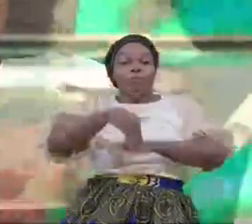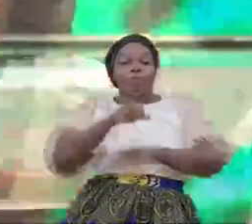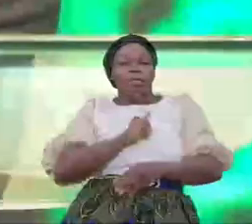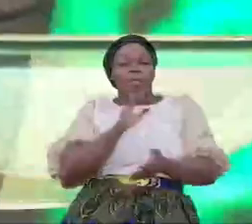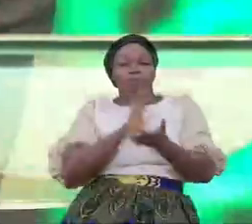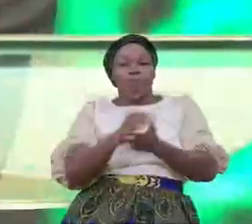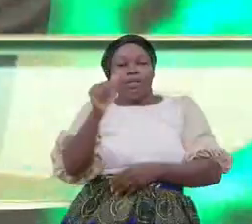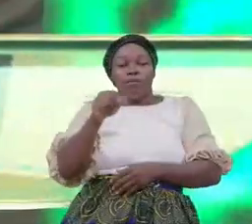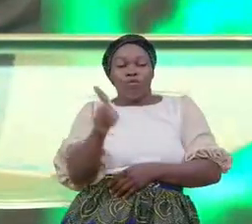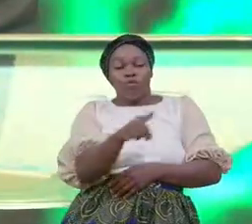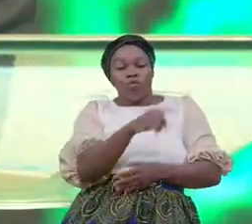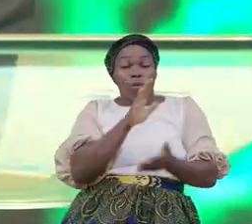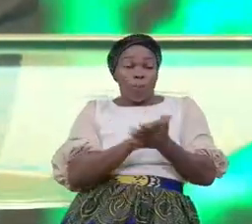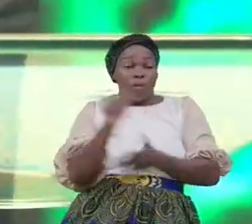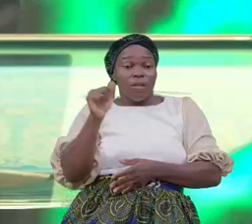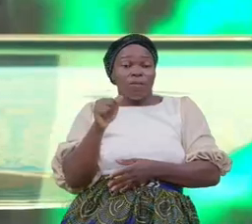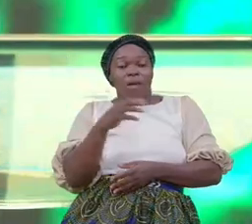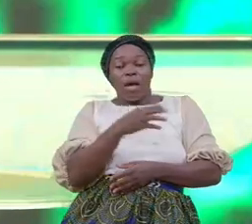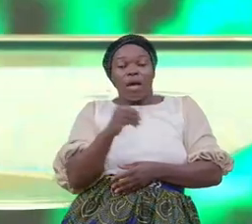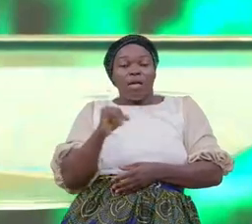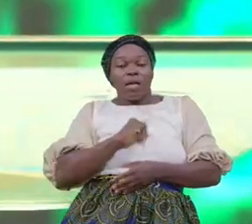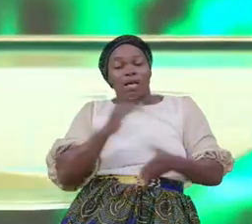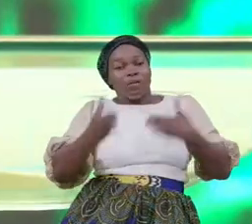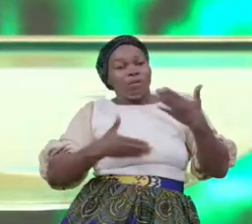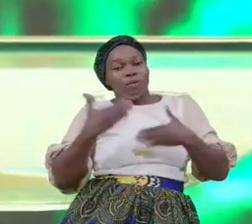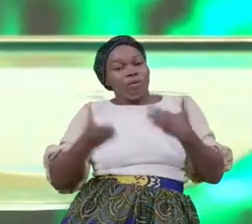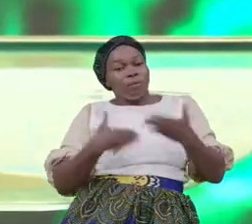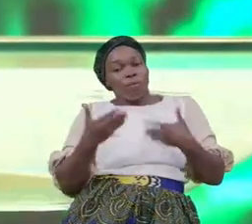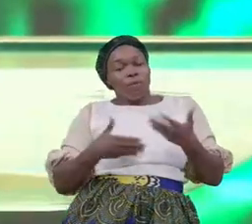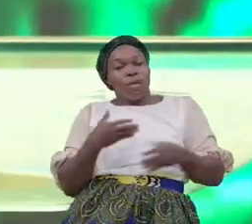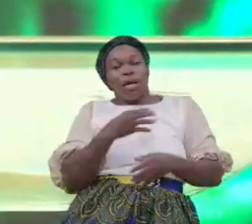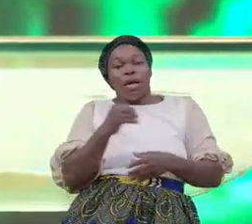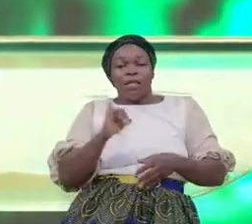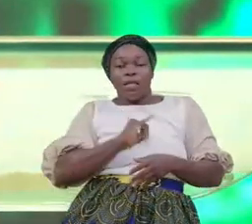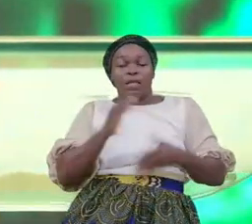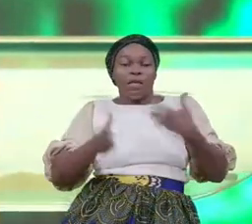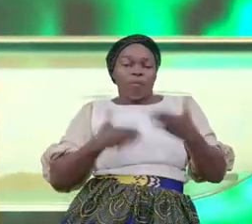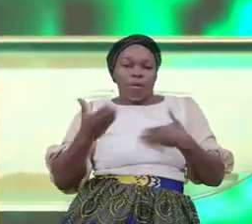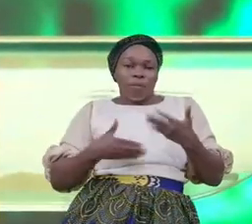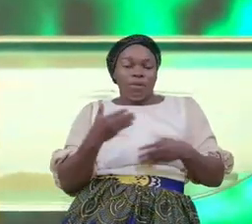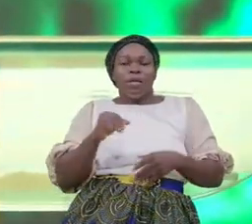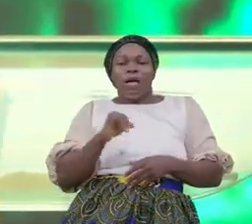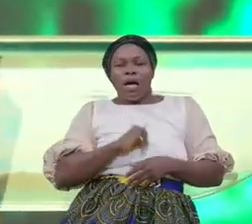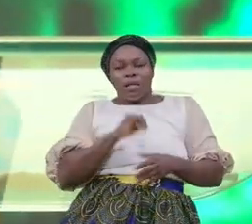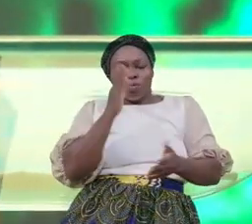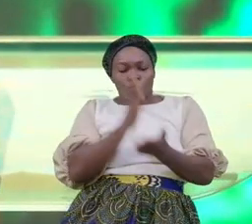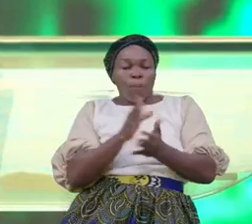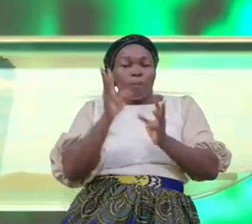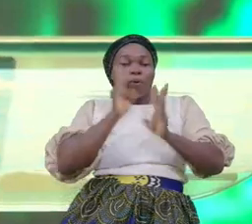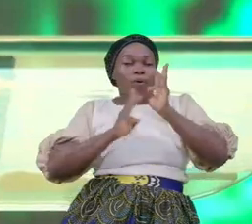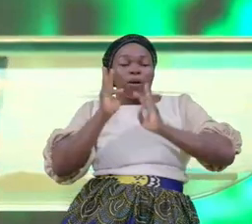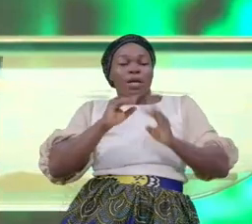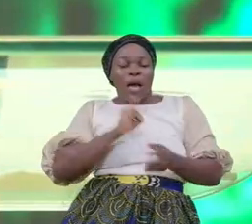je parle. Je crois, c'est pourquoi je me réjouis. Je crois, c'est pourquoi je suis allègre. Je crois, c'est pourquoi je cesse de